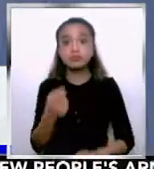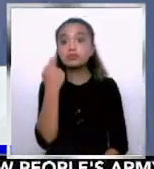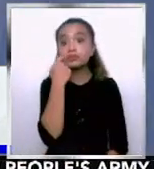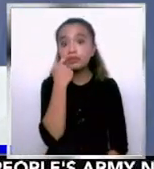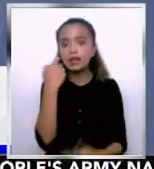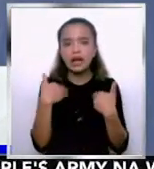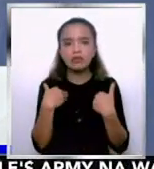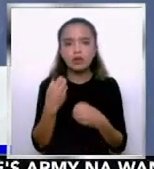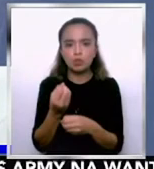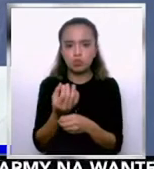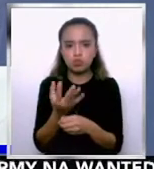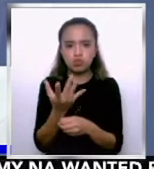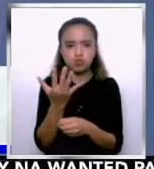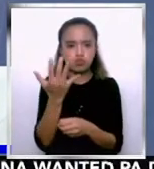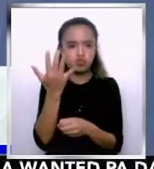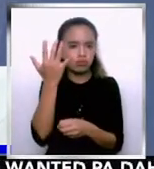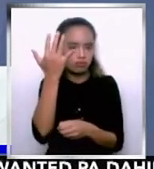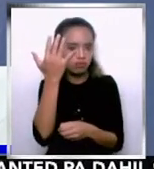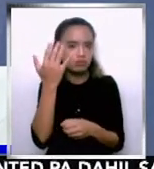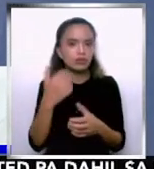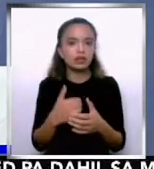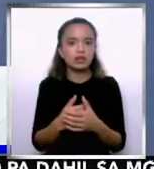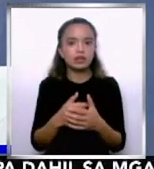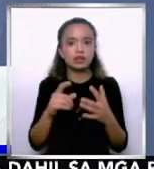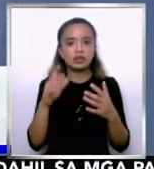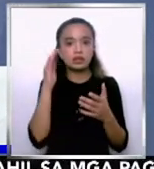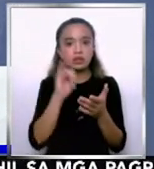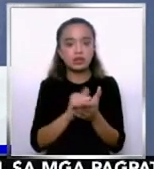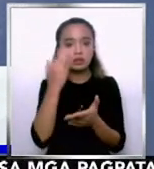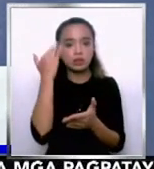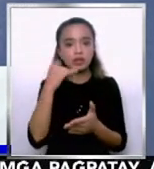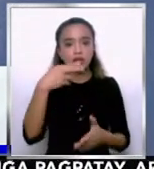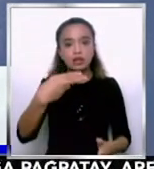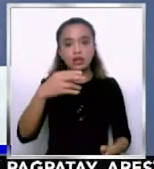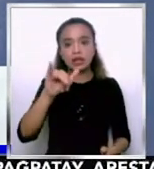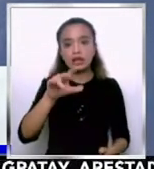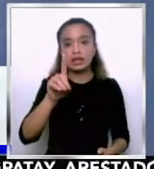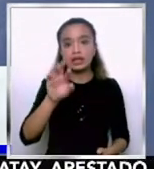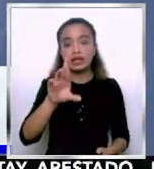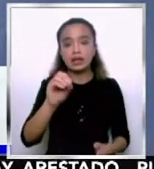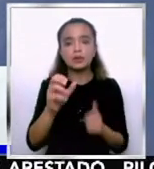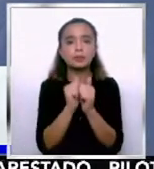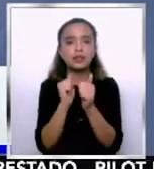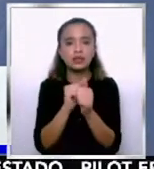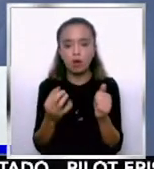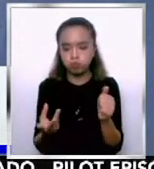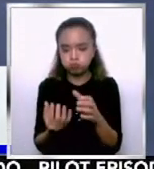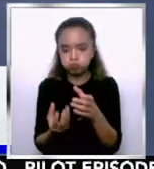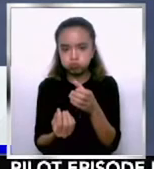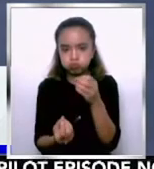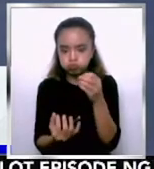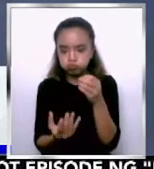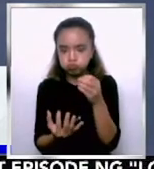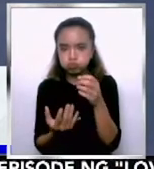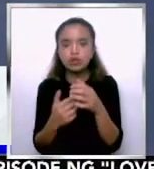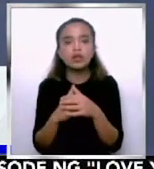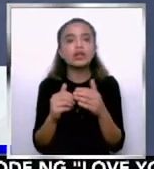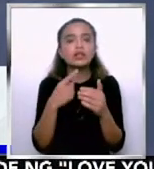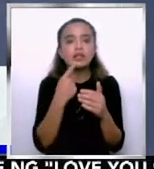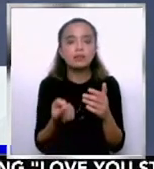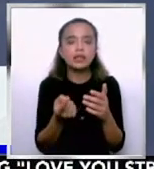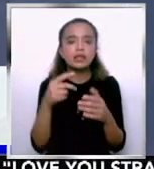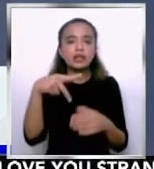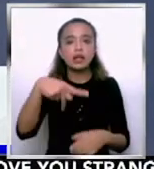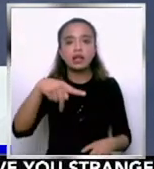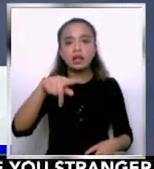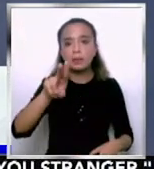o steam sa bunganga ng bulkan na mula umano sa hydrothermal activity o ang pagkulo ng tubig sa loob nito. Ayon kay Paul Alanis,